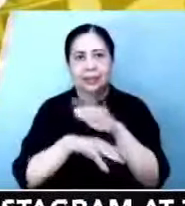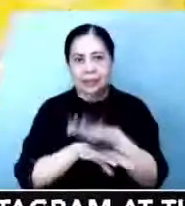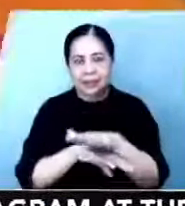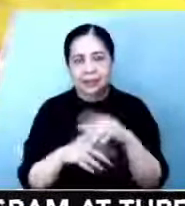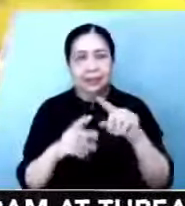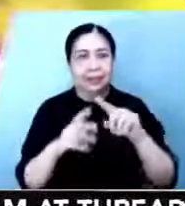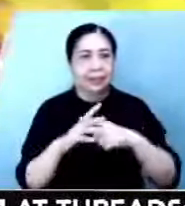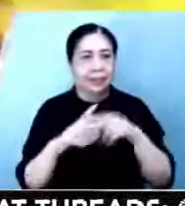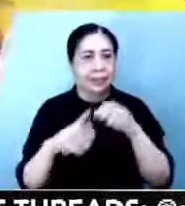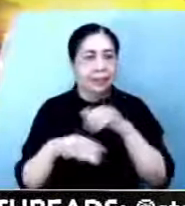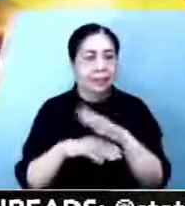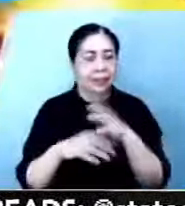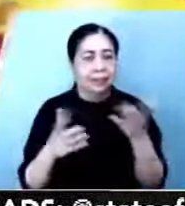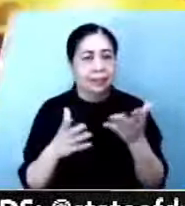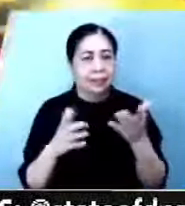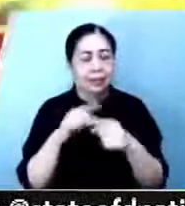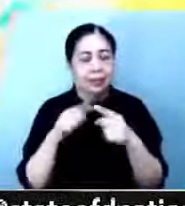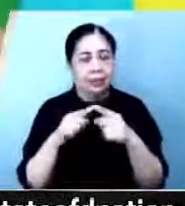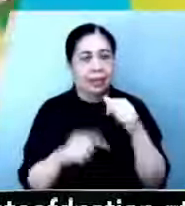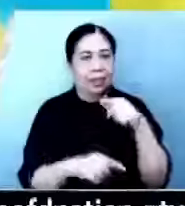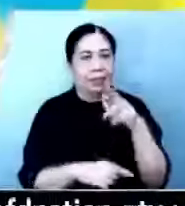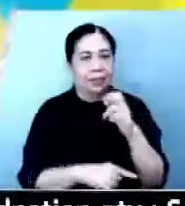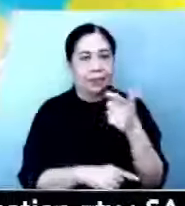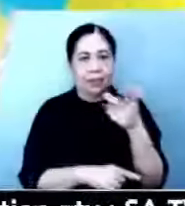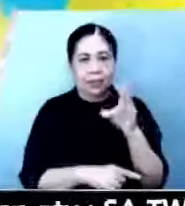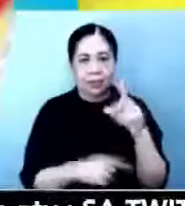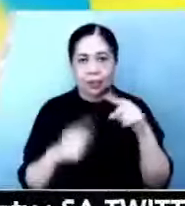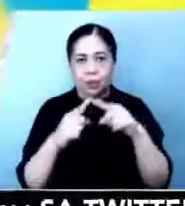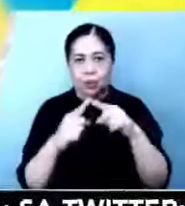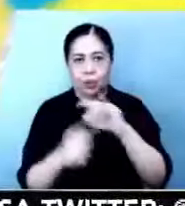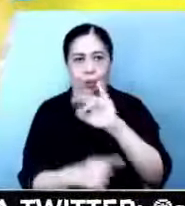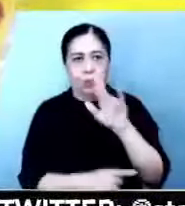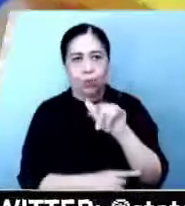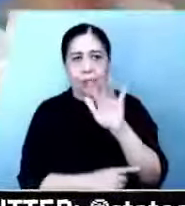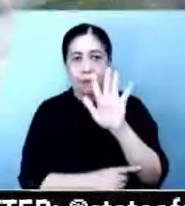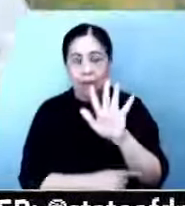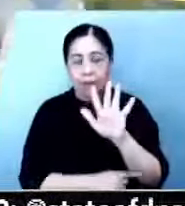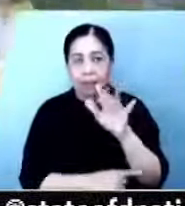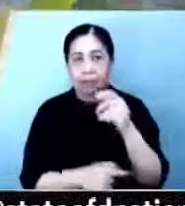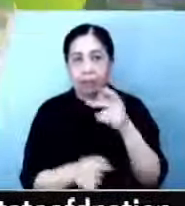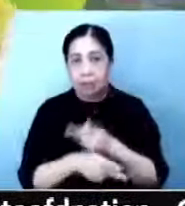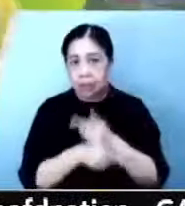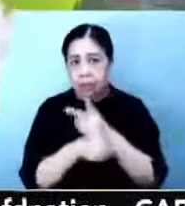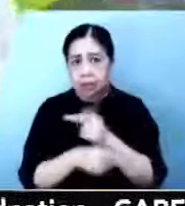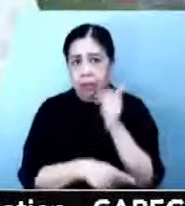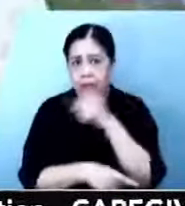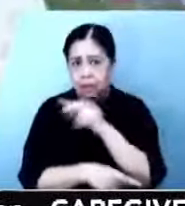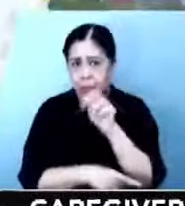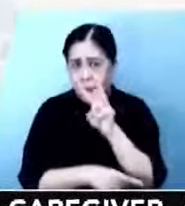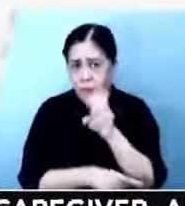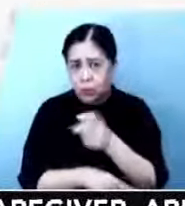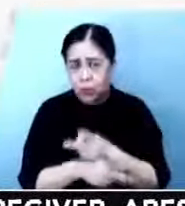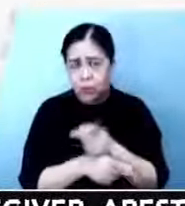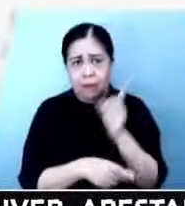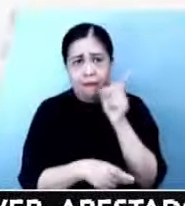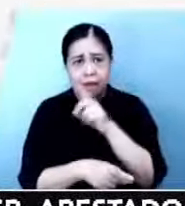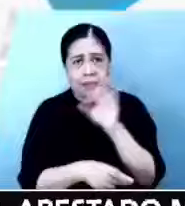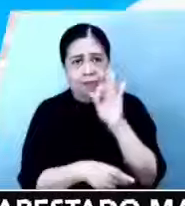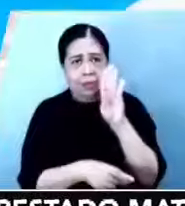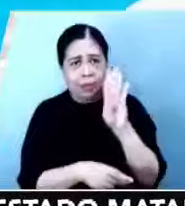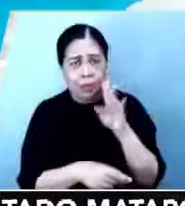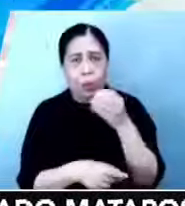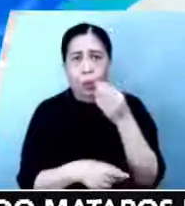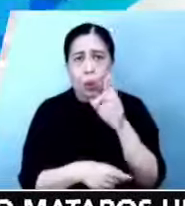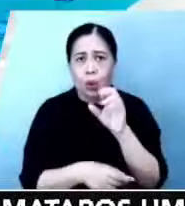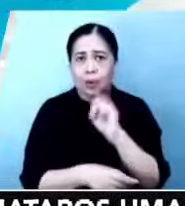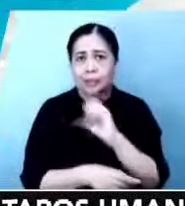ng entry sa April 27 hanggang July 5. Paalala lang po, mag-ingat sa fake news, fake Facebook accounts or scam